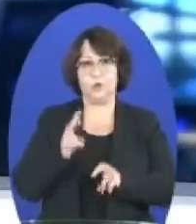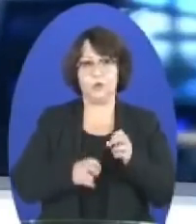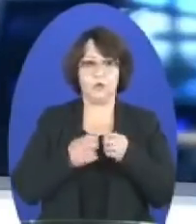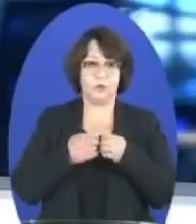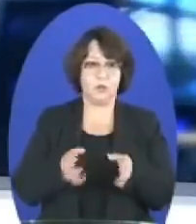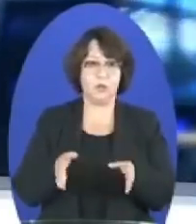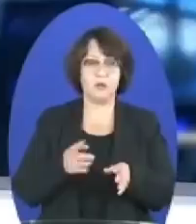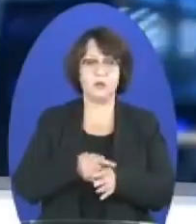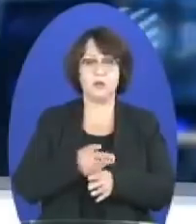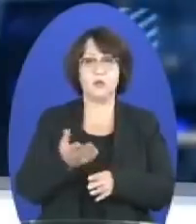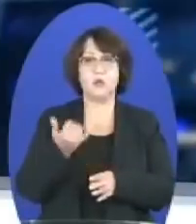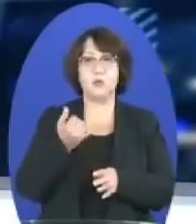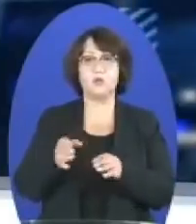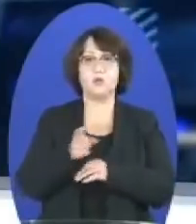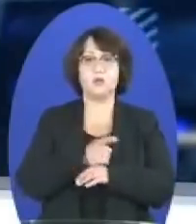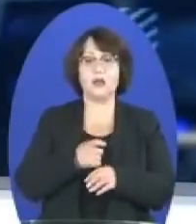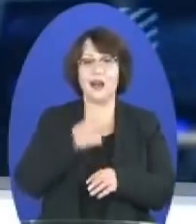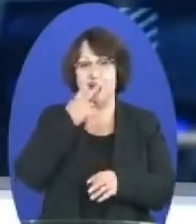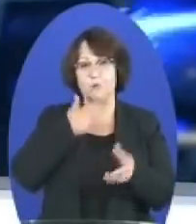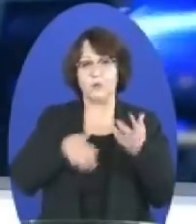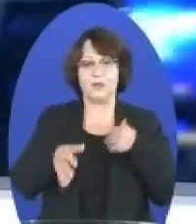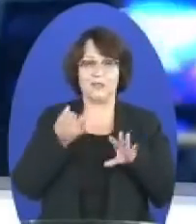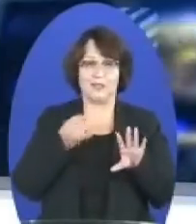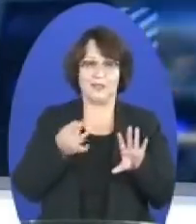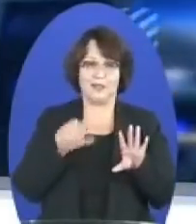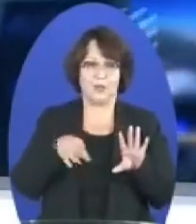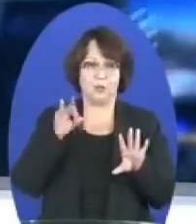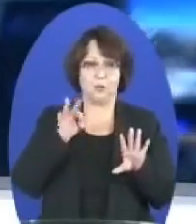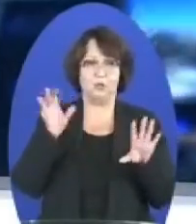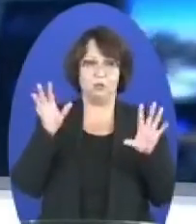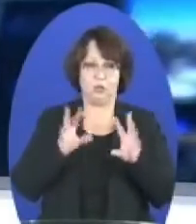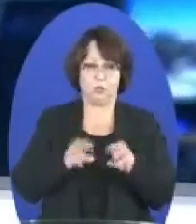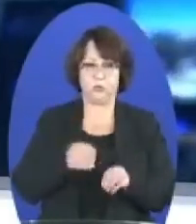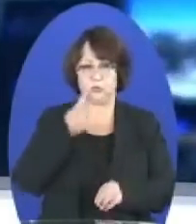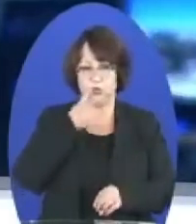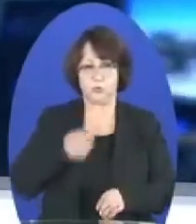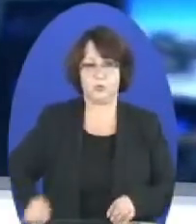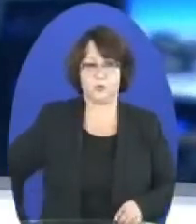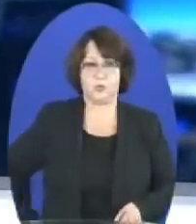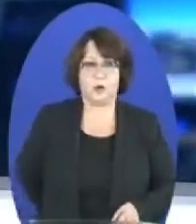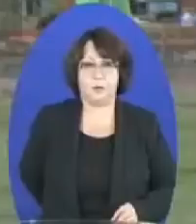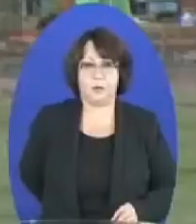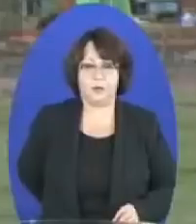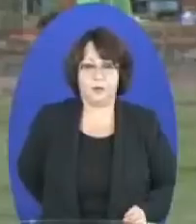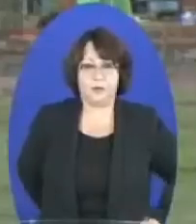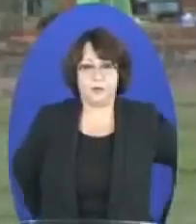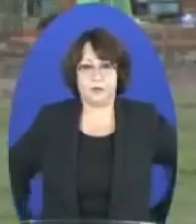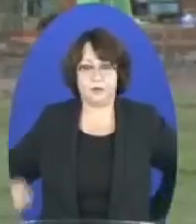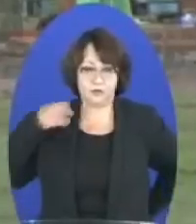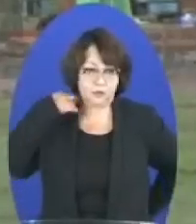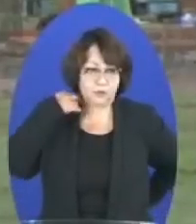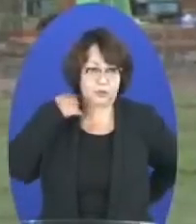ашиглалтанд орсноор нийслэлийн агарын бохирдлыг 70-80 гаруй%-аар бууруулна гэж тооцоолж байгаа юм.